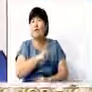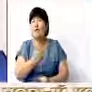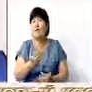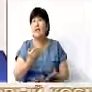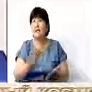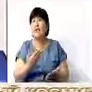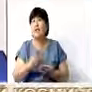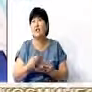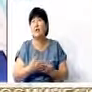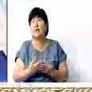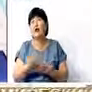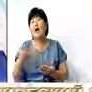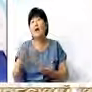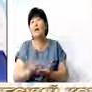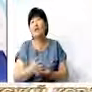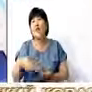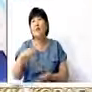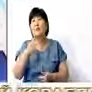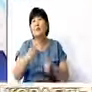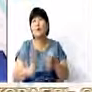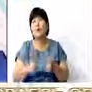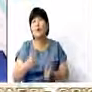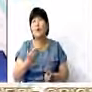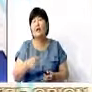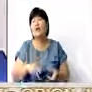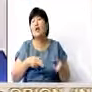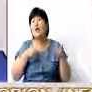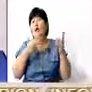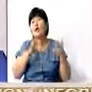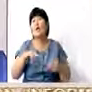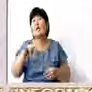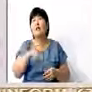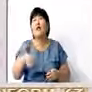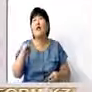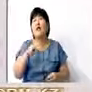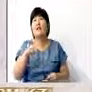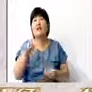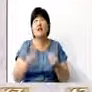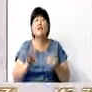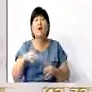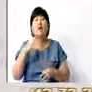они, например, выиграют областной конкурс, они поедут на республиканские дельфийские игры, а оттуда уже на международный уровень.